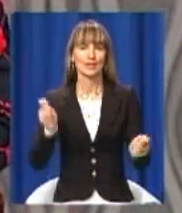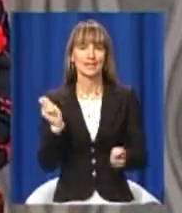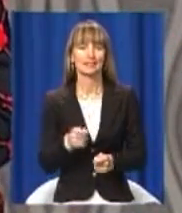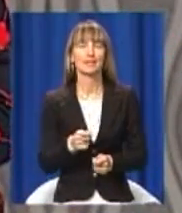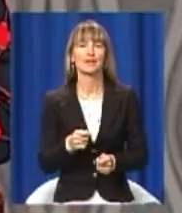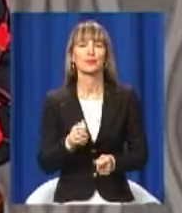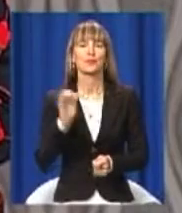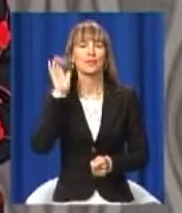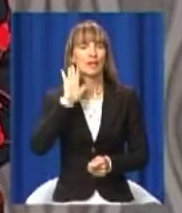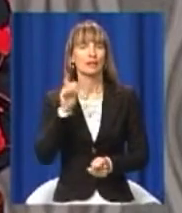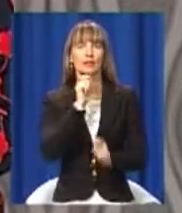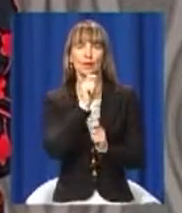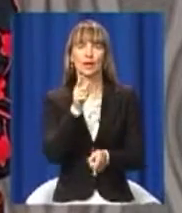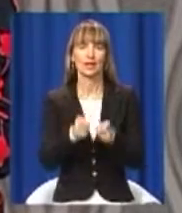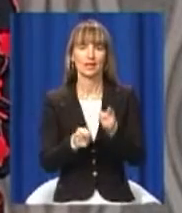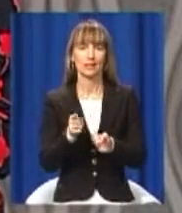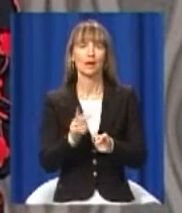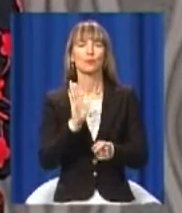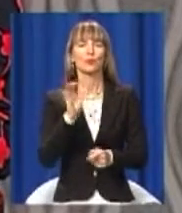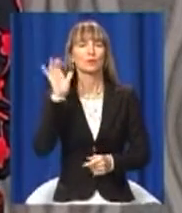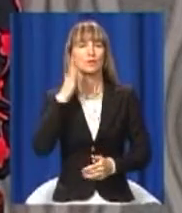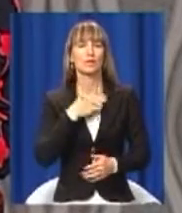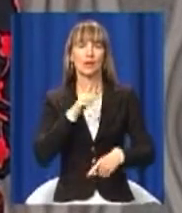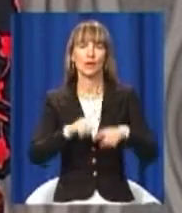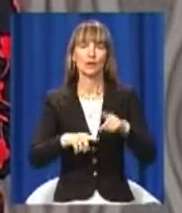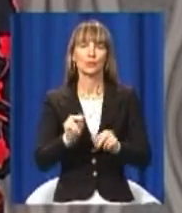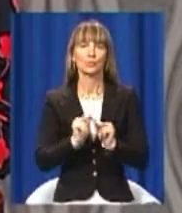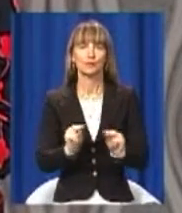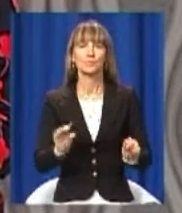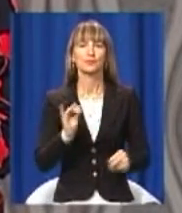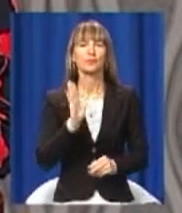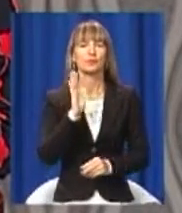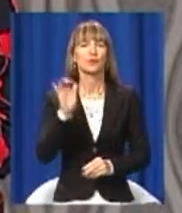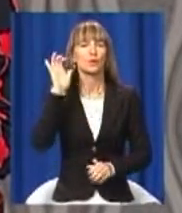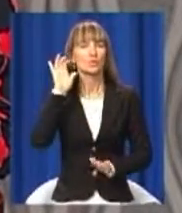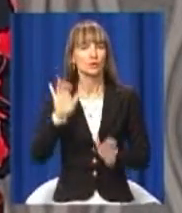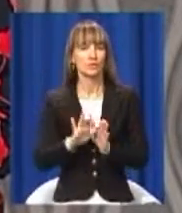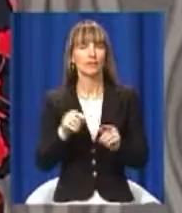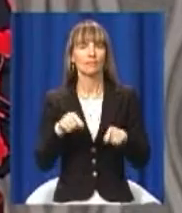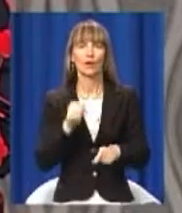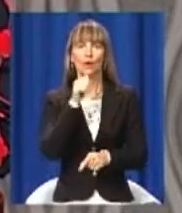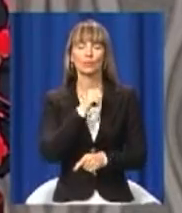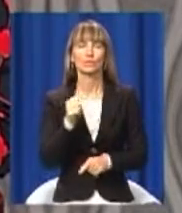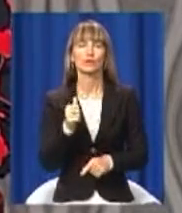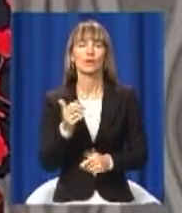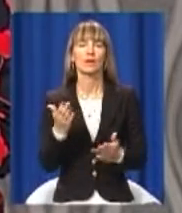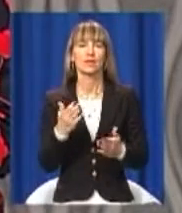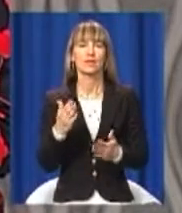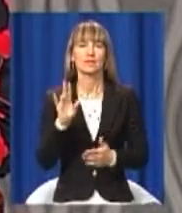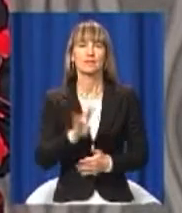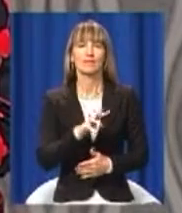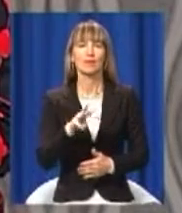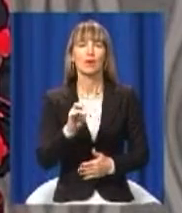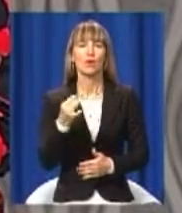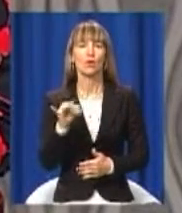неслухняним, тож ми будемо слухатися наших батьків, вчителів, і взагалі будемо слухняними в цьому році, аби, як Святий Миколай, а також Дід